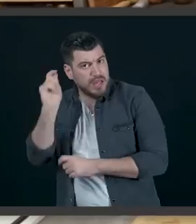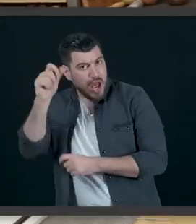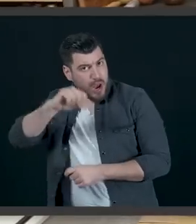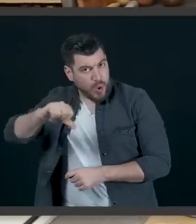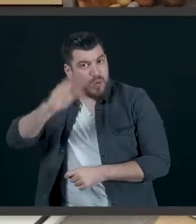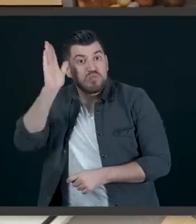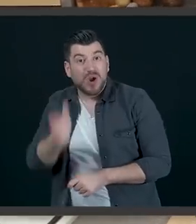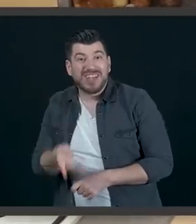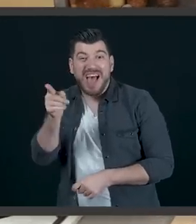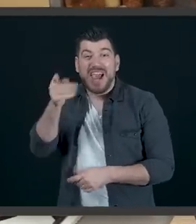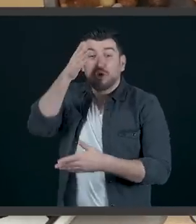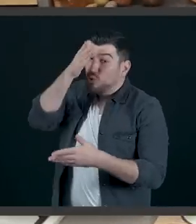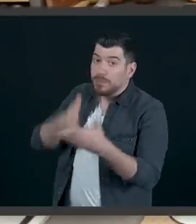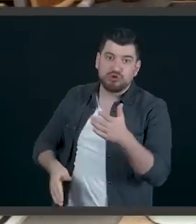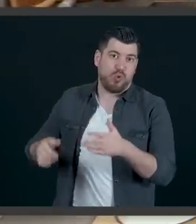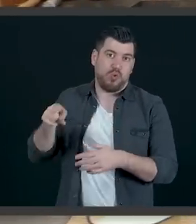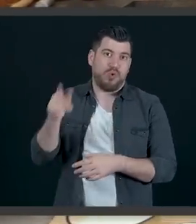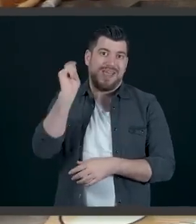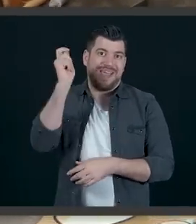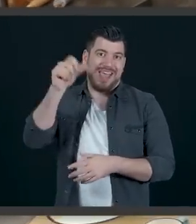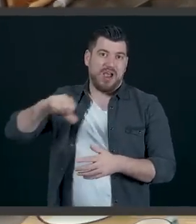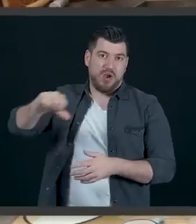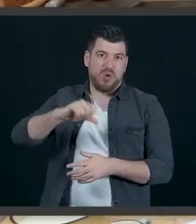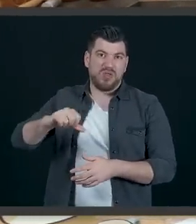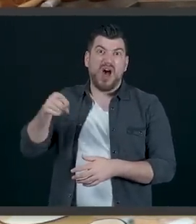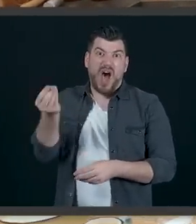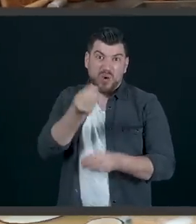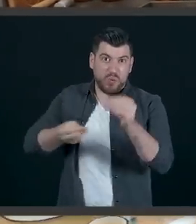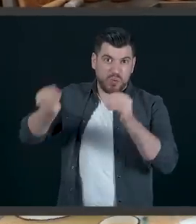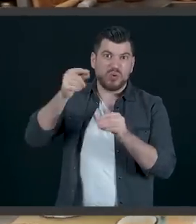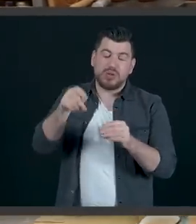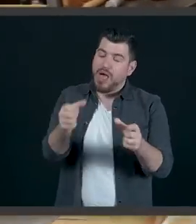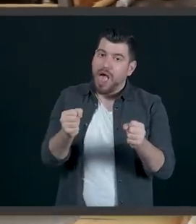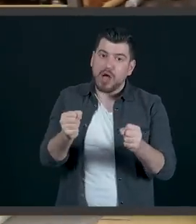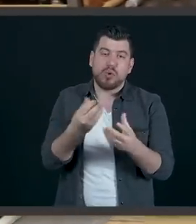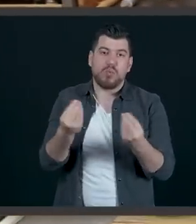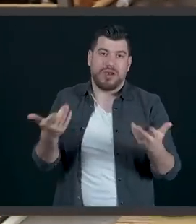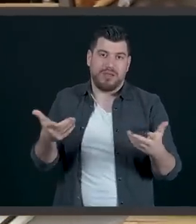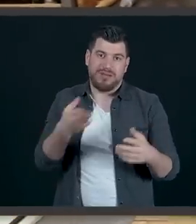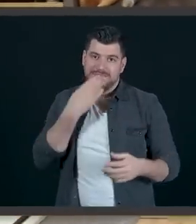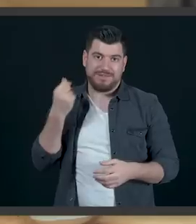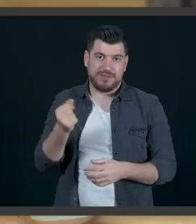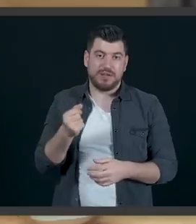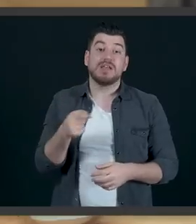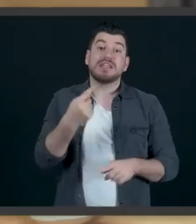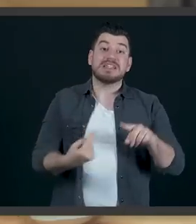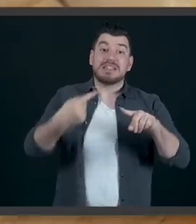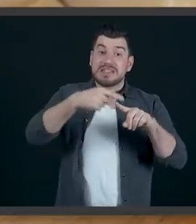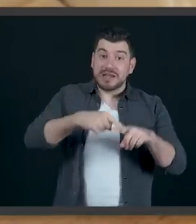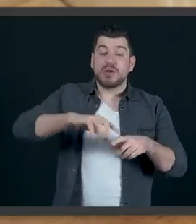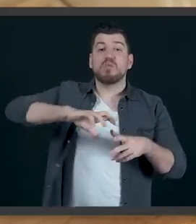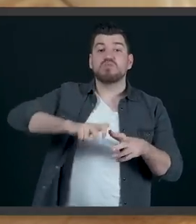μπορείτε, αλλά θα βάλετε μόνο το 1/3 της ποσότητας, όχι παραπάνω γιατί θα γίνει πάρα πολύ έντονη στο τέλος η μιλόπιτα. Χυμό από πορτοκάλι.